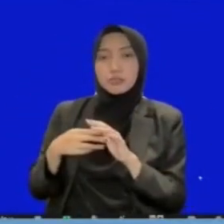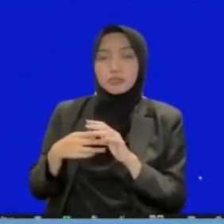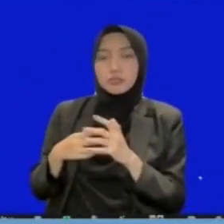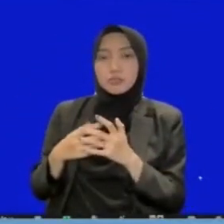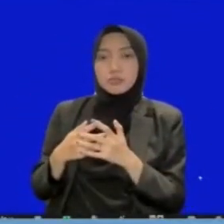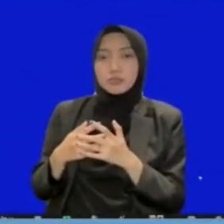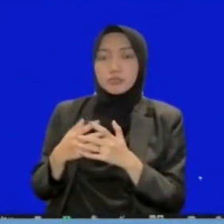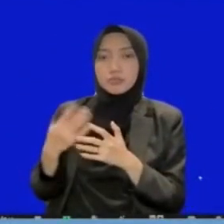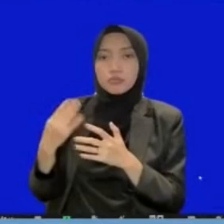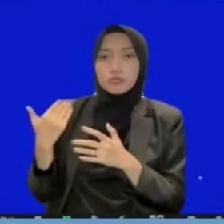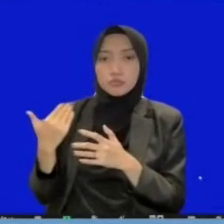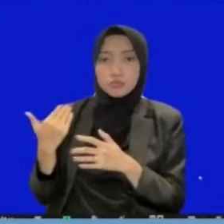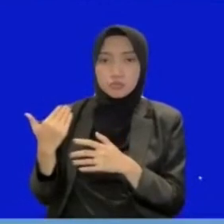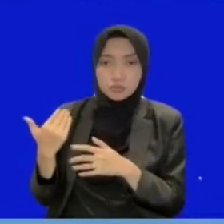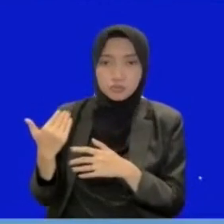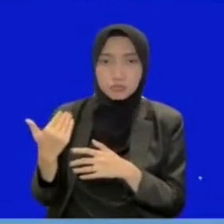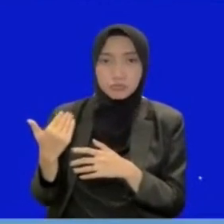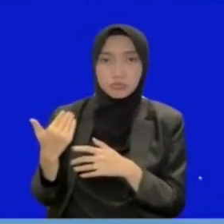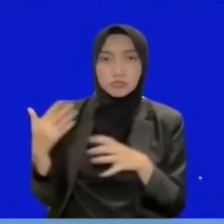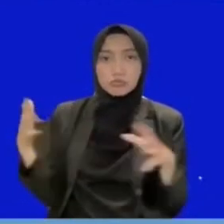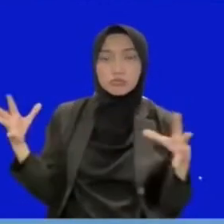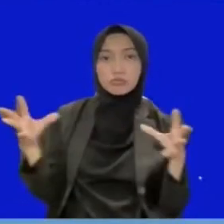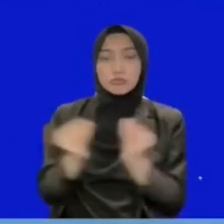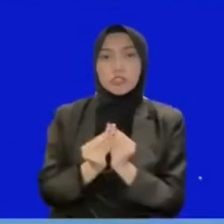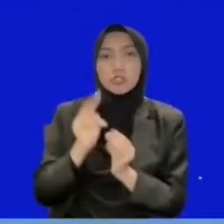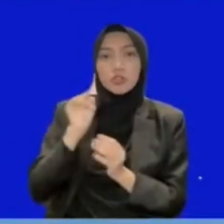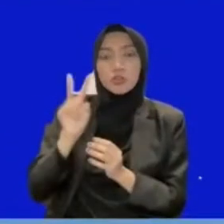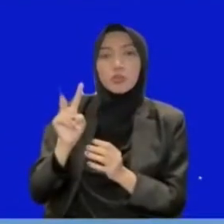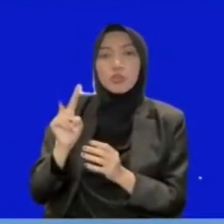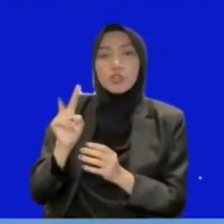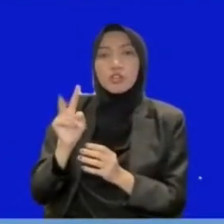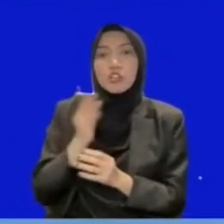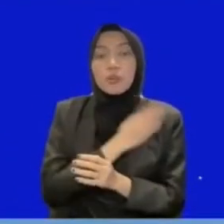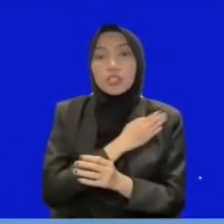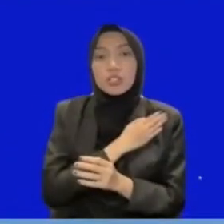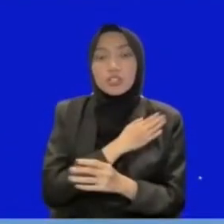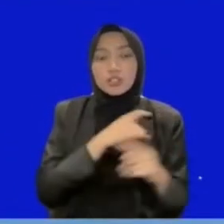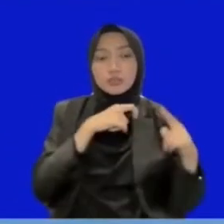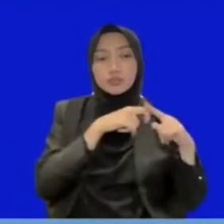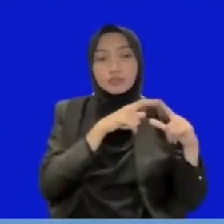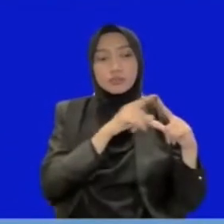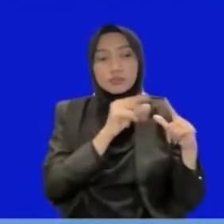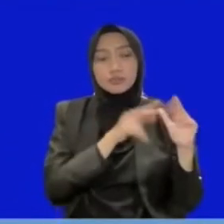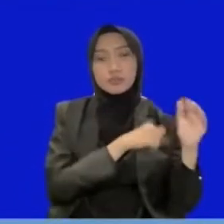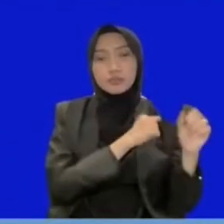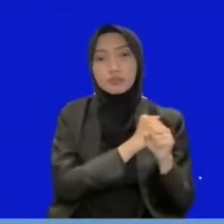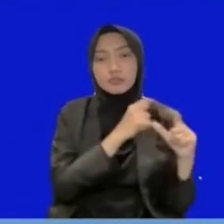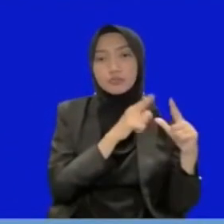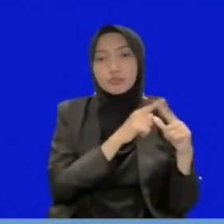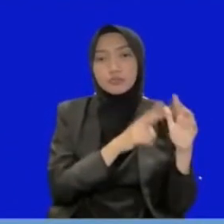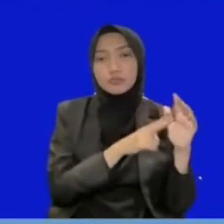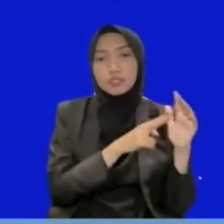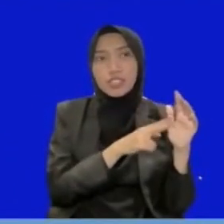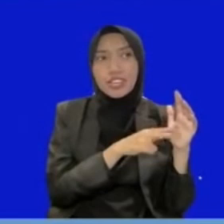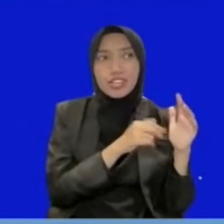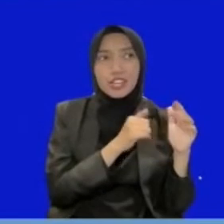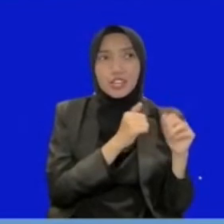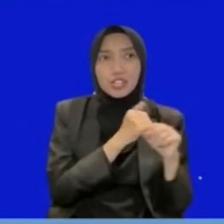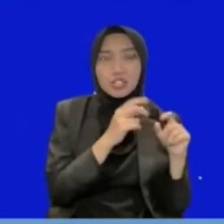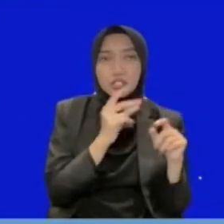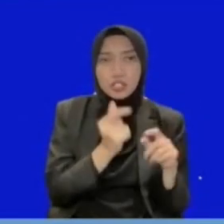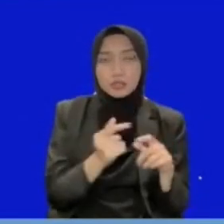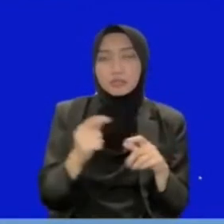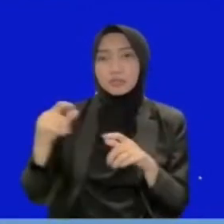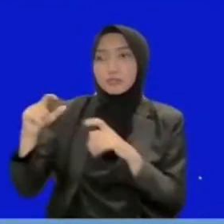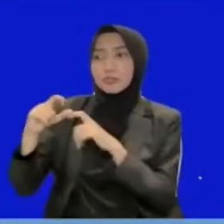59,21 km tadi itu mencakup dua kabupaten, Kabupaten Karanganyar, Kabupaten Sragen, masing-masing pasti punya kebijakan sendiri-sendiri